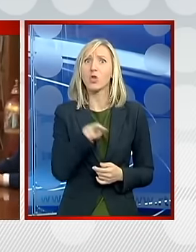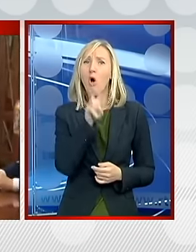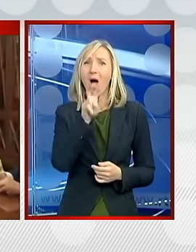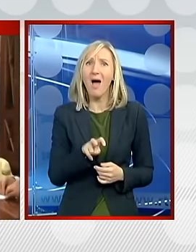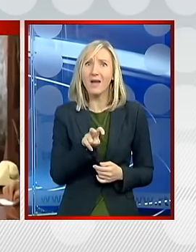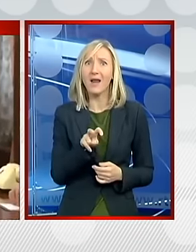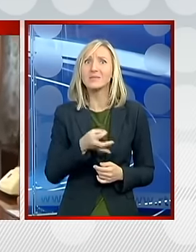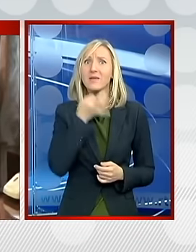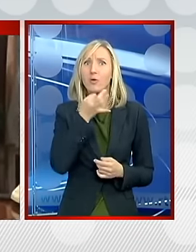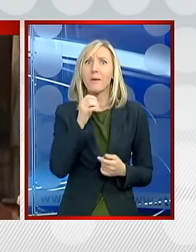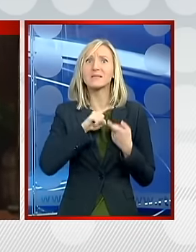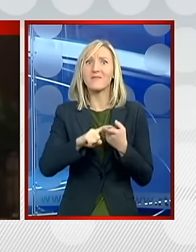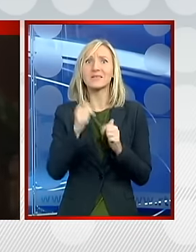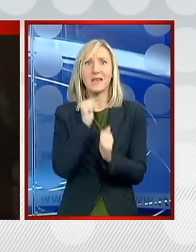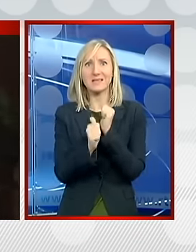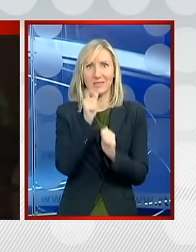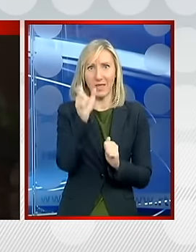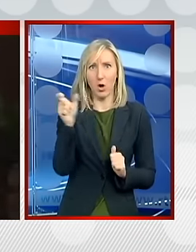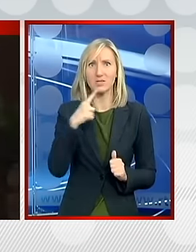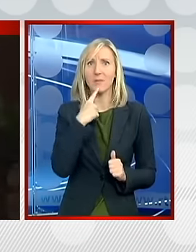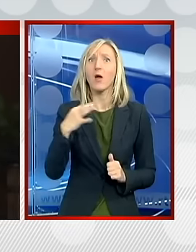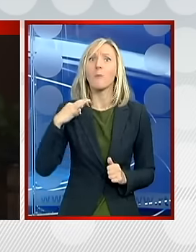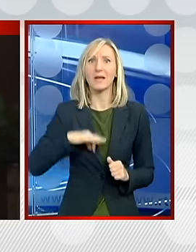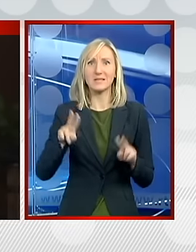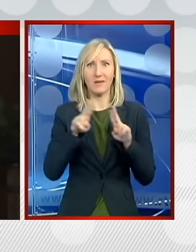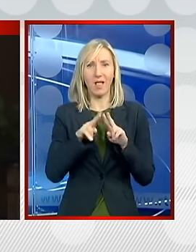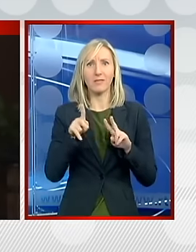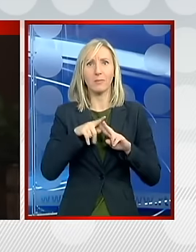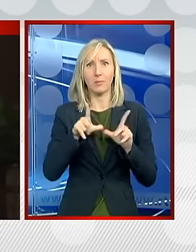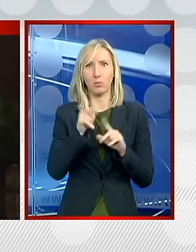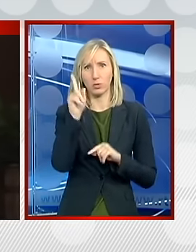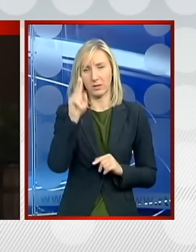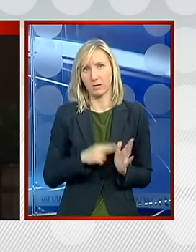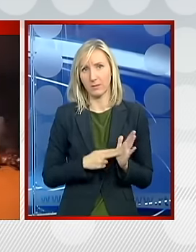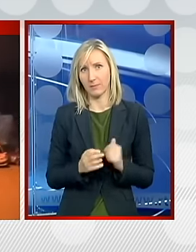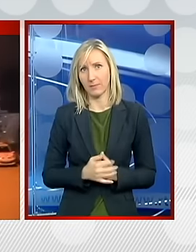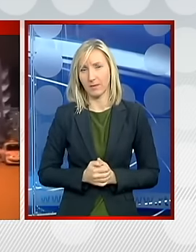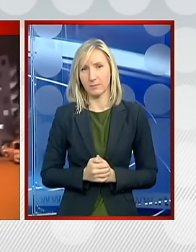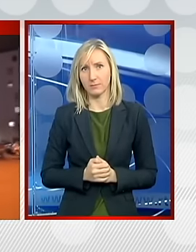o teroristima, izjavio je predsednik Vladimir Putin.